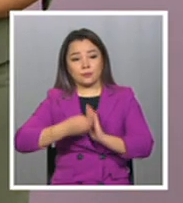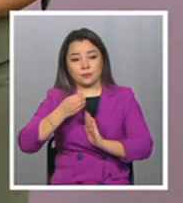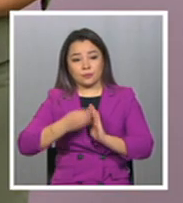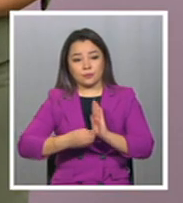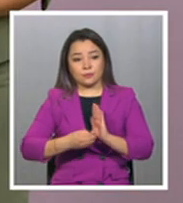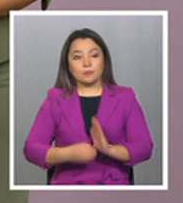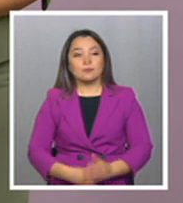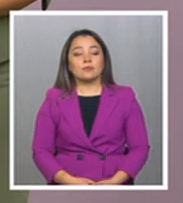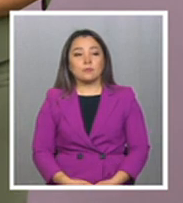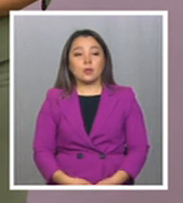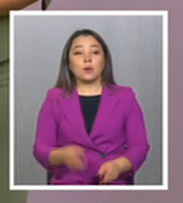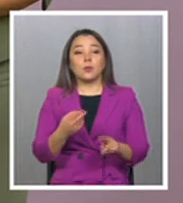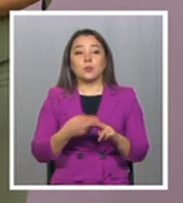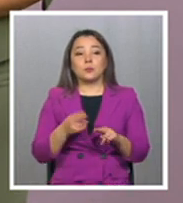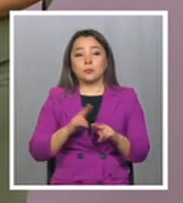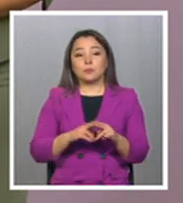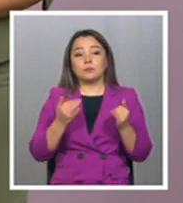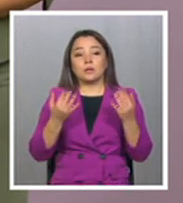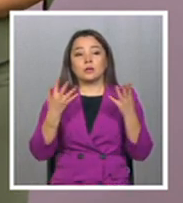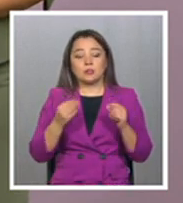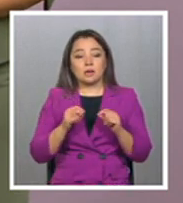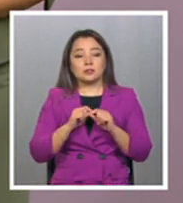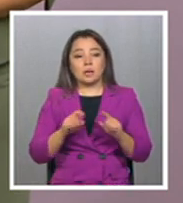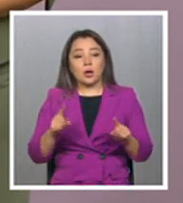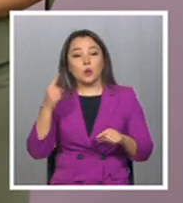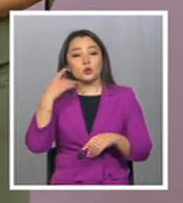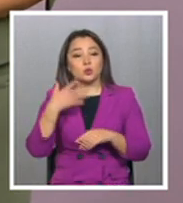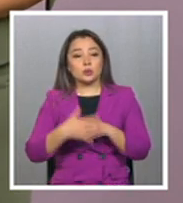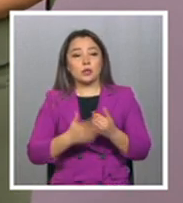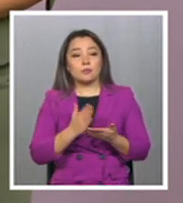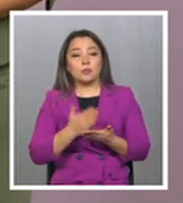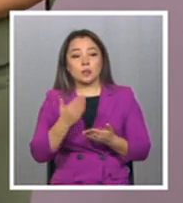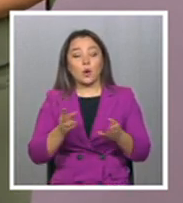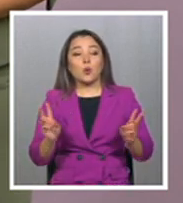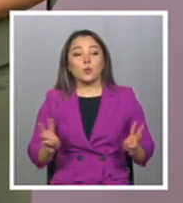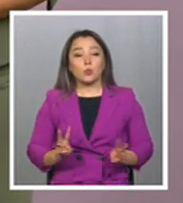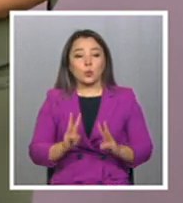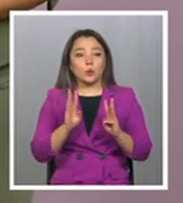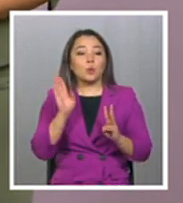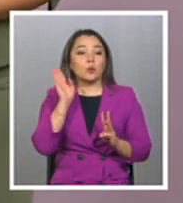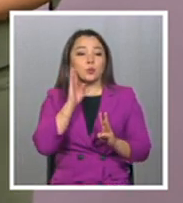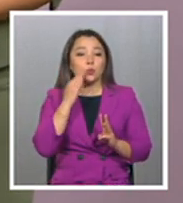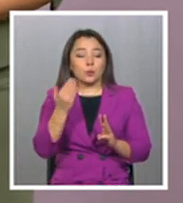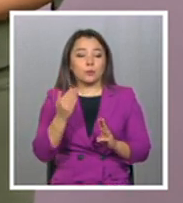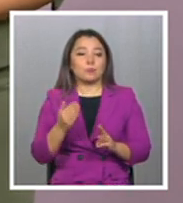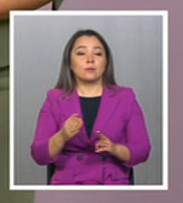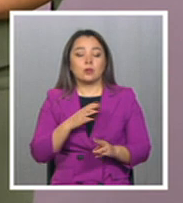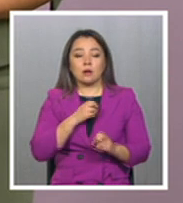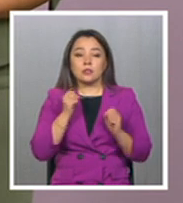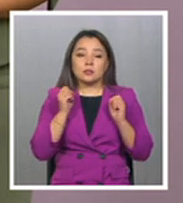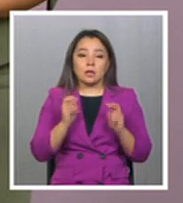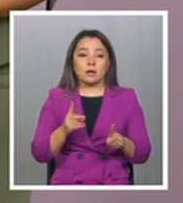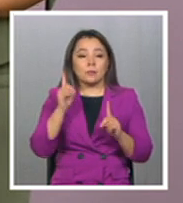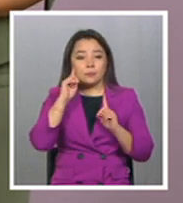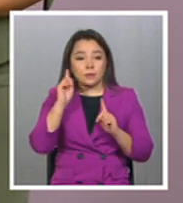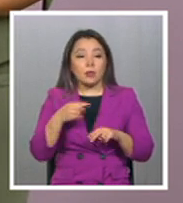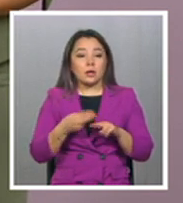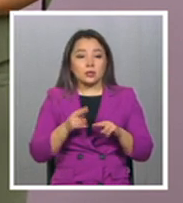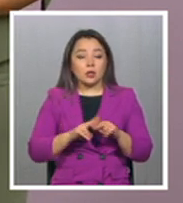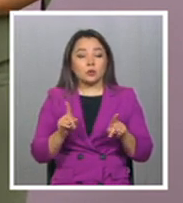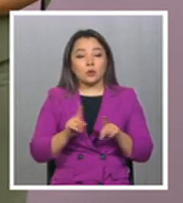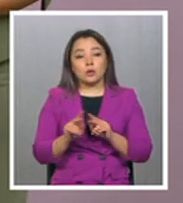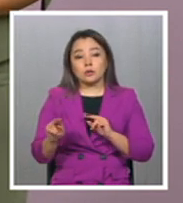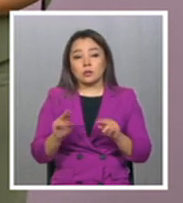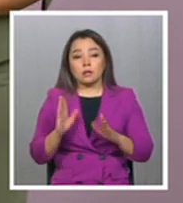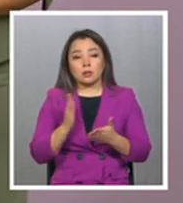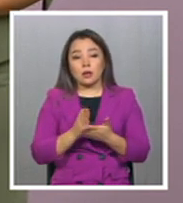Балалар, сонымен бүгінгі сабақтан түсінгеніміз, өрт пен су тілсіз жау екен. Демек, бұл апаттар